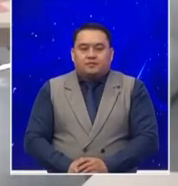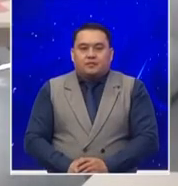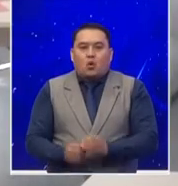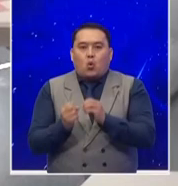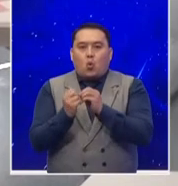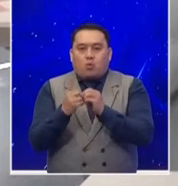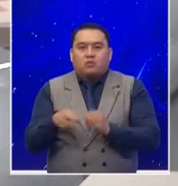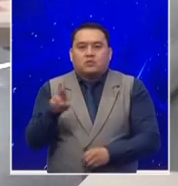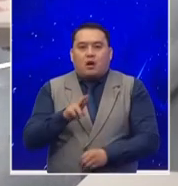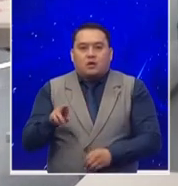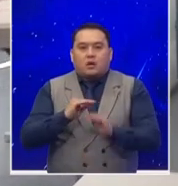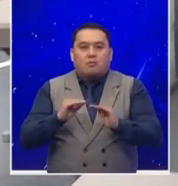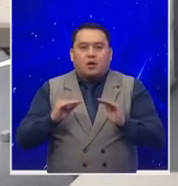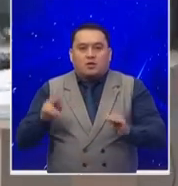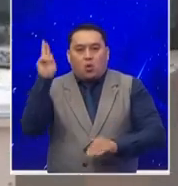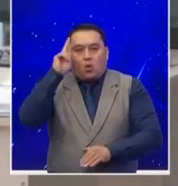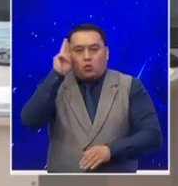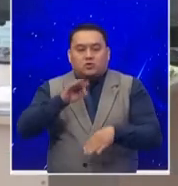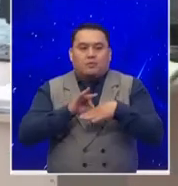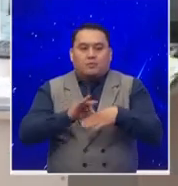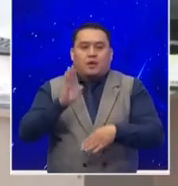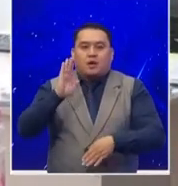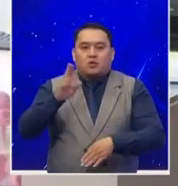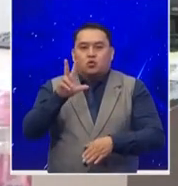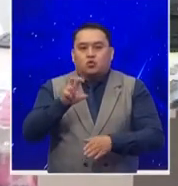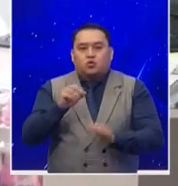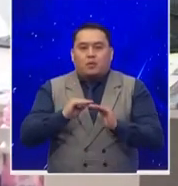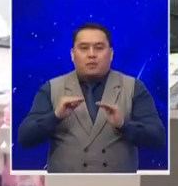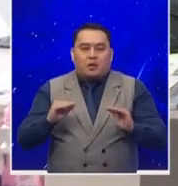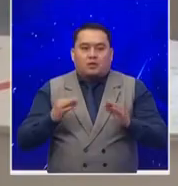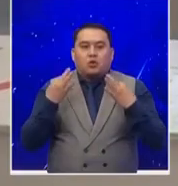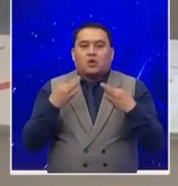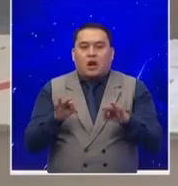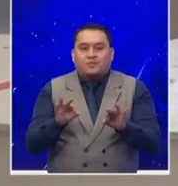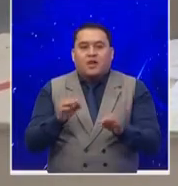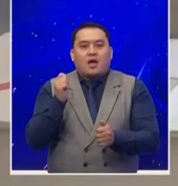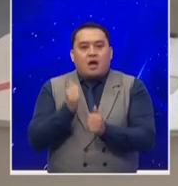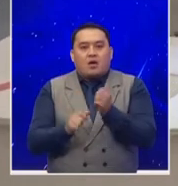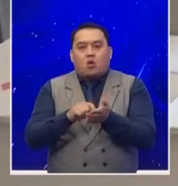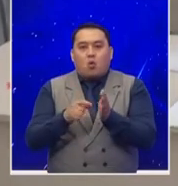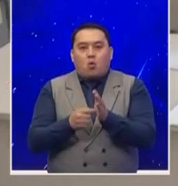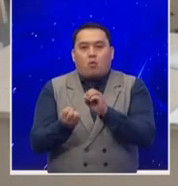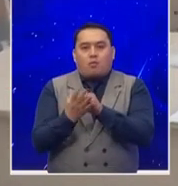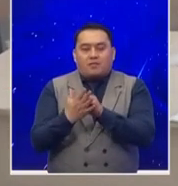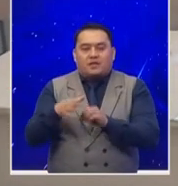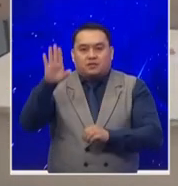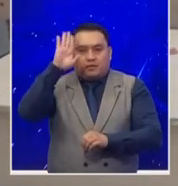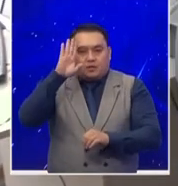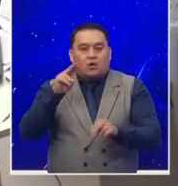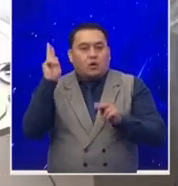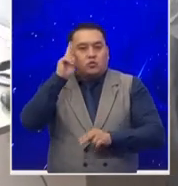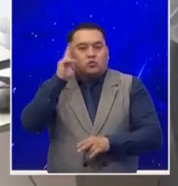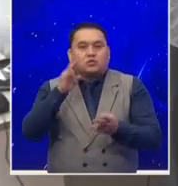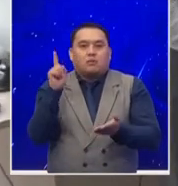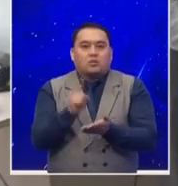11-ші қаңтардан бастап оқушылар мектепке барып оқиды. Алайда 300 оқушыға дейін ғана рұқсат. Әр сыныпта 15 баладан артық отырмауы тиіс.